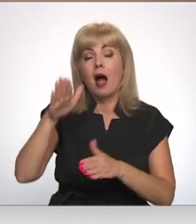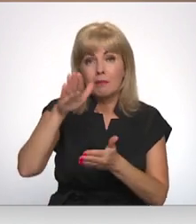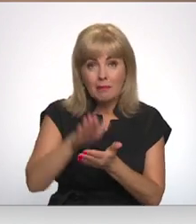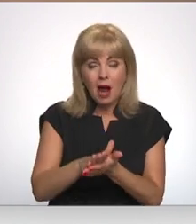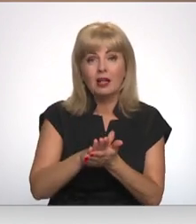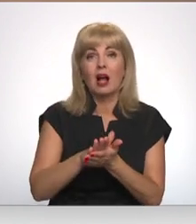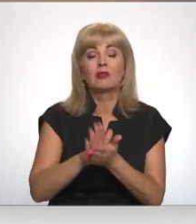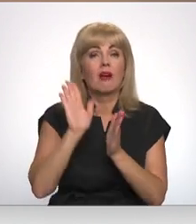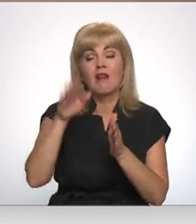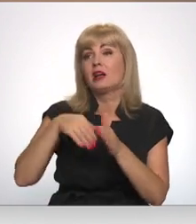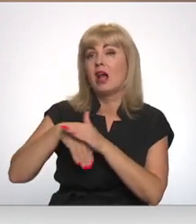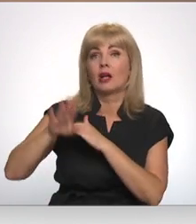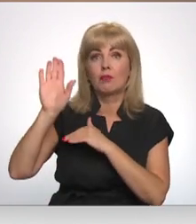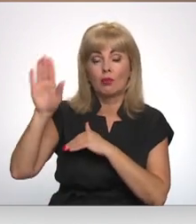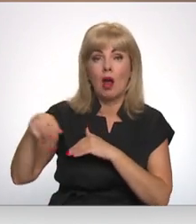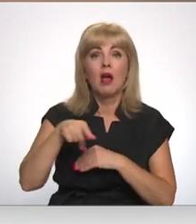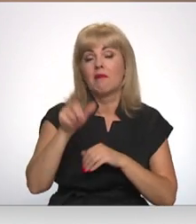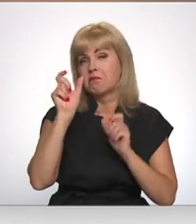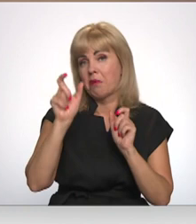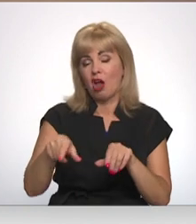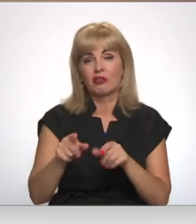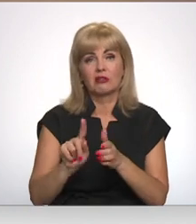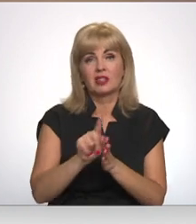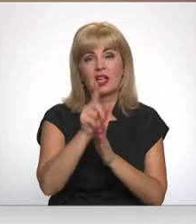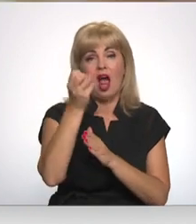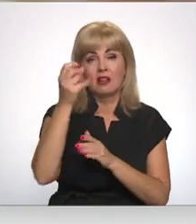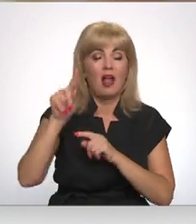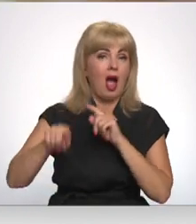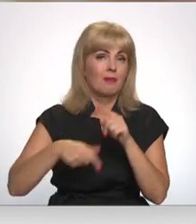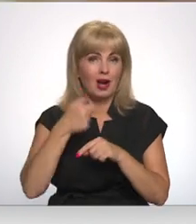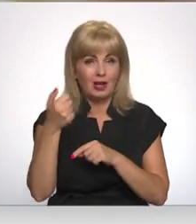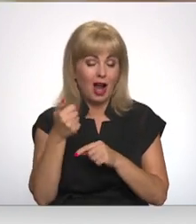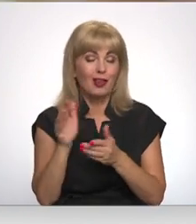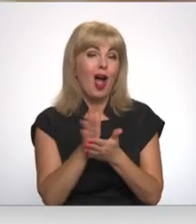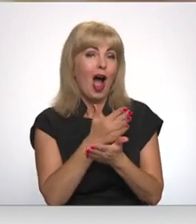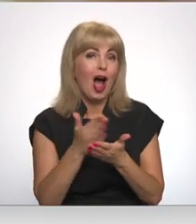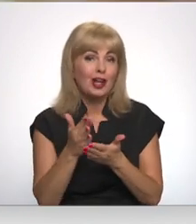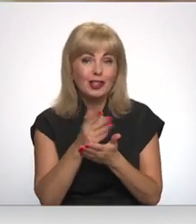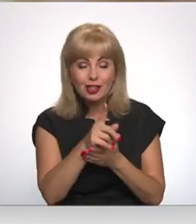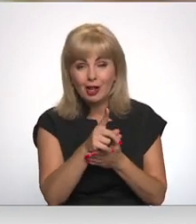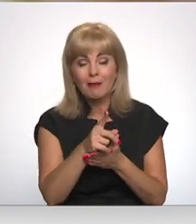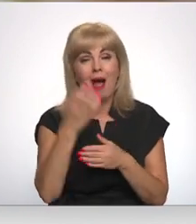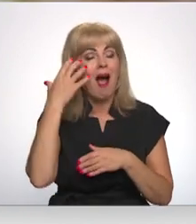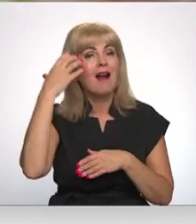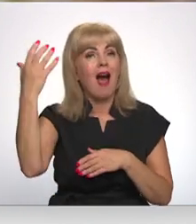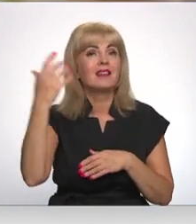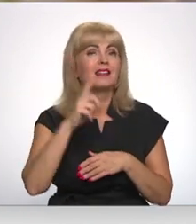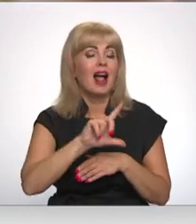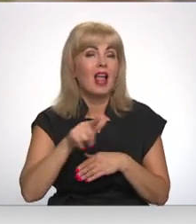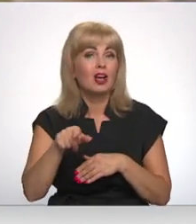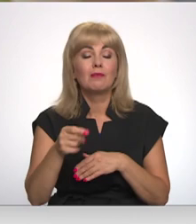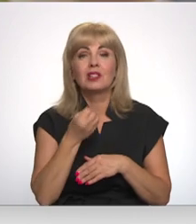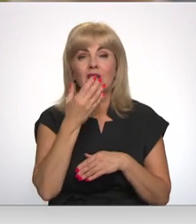pagriezties un var iet projām, un tad jau viņas ziedēs. Nu, nākamgad. Atšķirībā no savām māsām karaliskajām lilijām, šiem ziediem